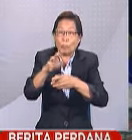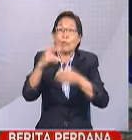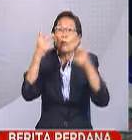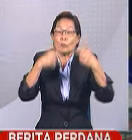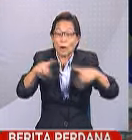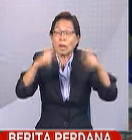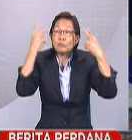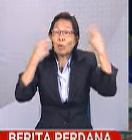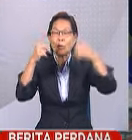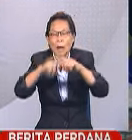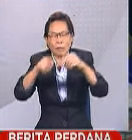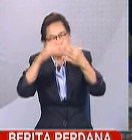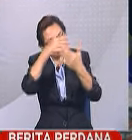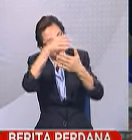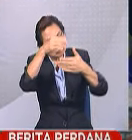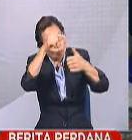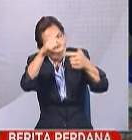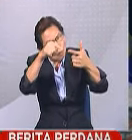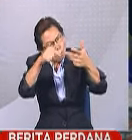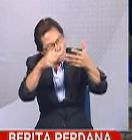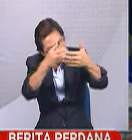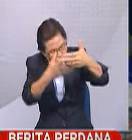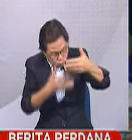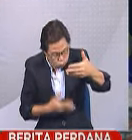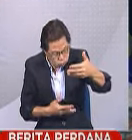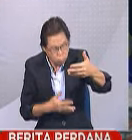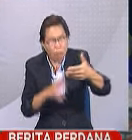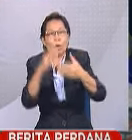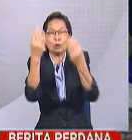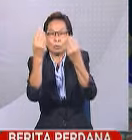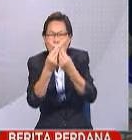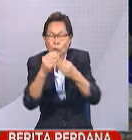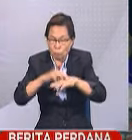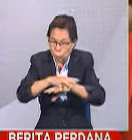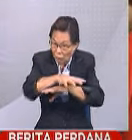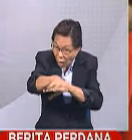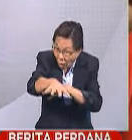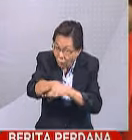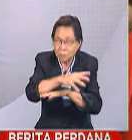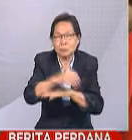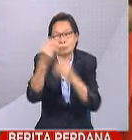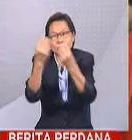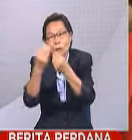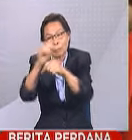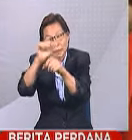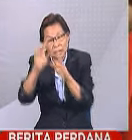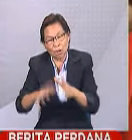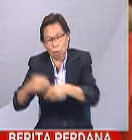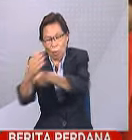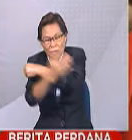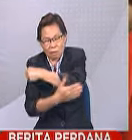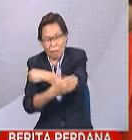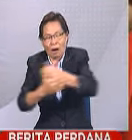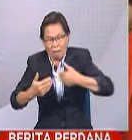rambut dengan pelbagai aspek sedang diteliti meliputi kadang cangcutan selain jumlah pekerja asing seni pahat